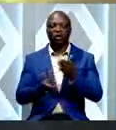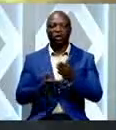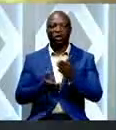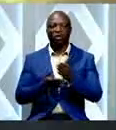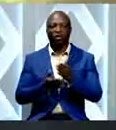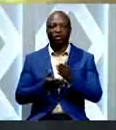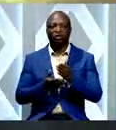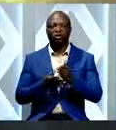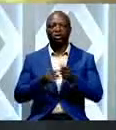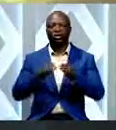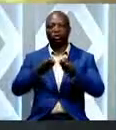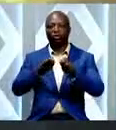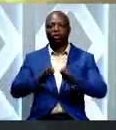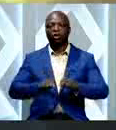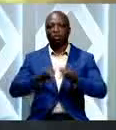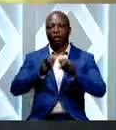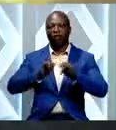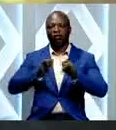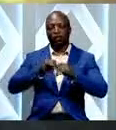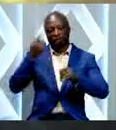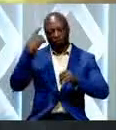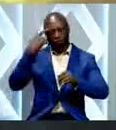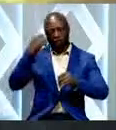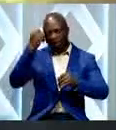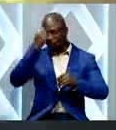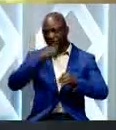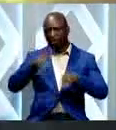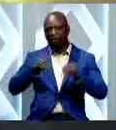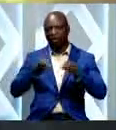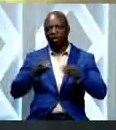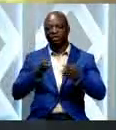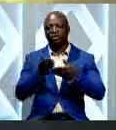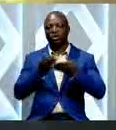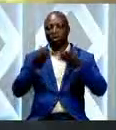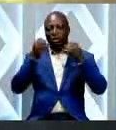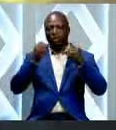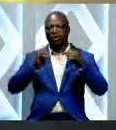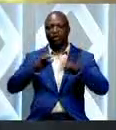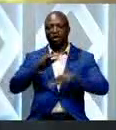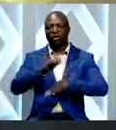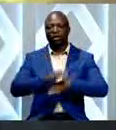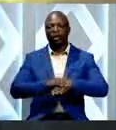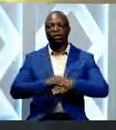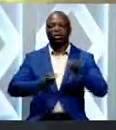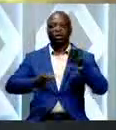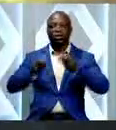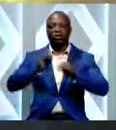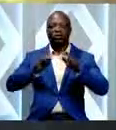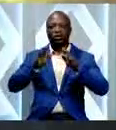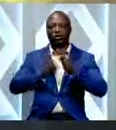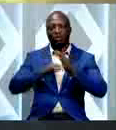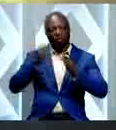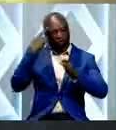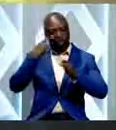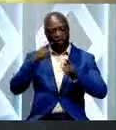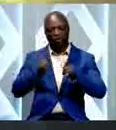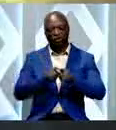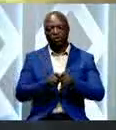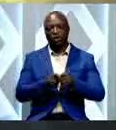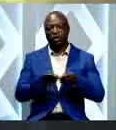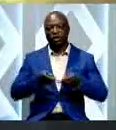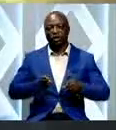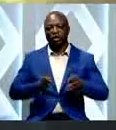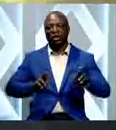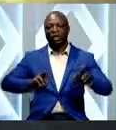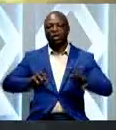le Forum InfraFort Africa donne l'occasion aux dirigeants de faire appel aux investisseurs pour accélérer la